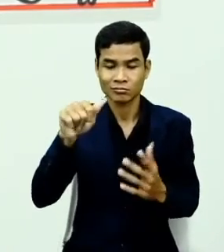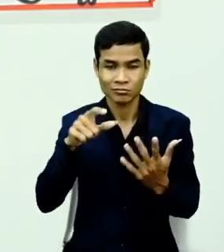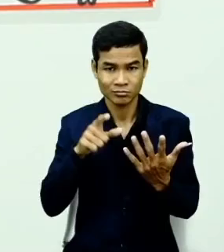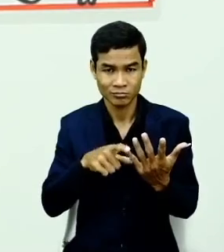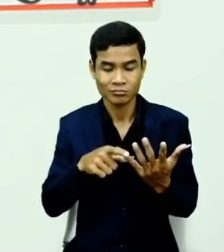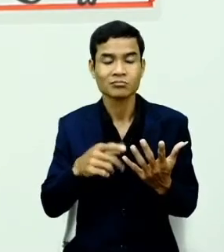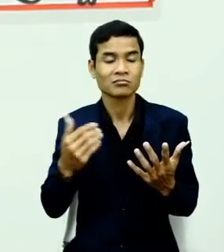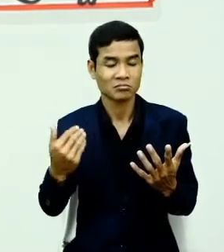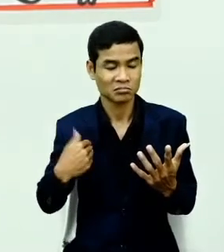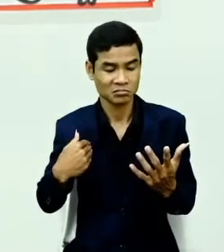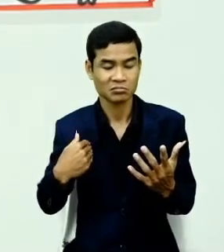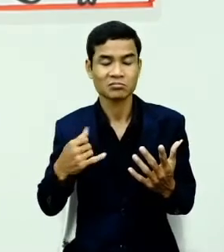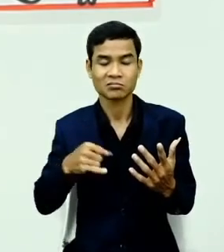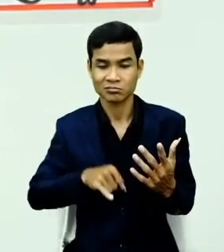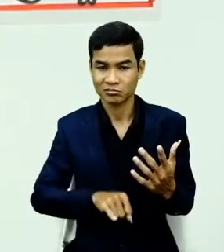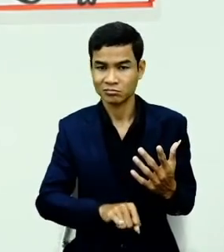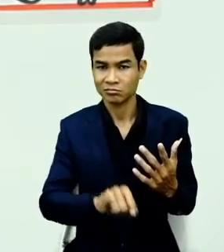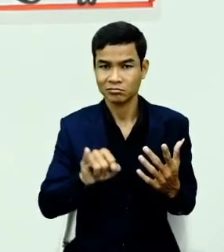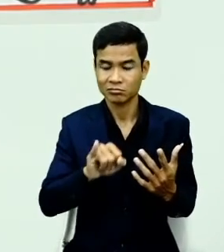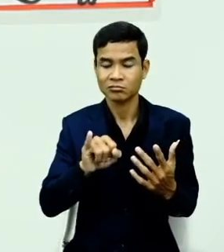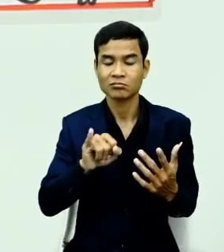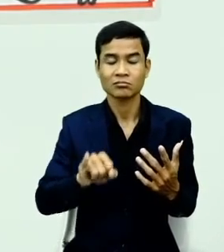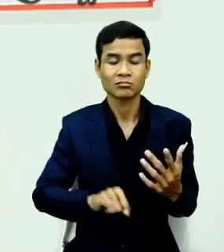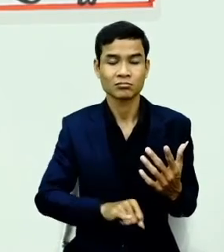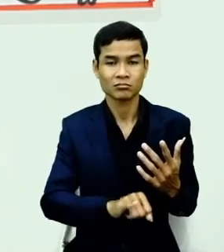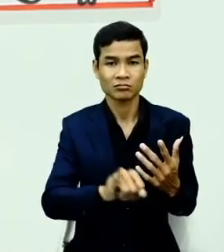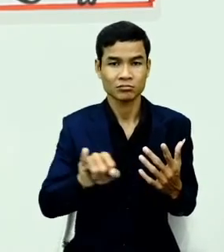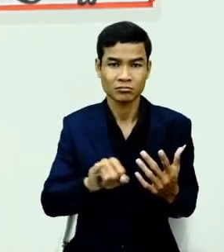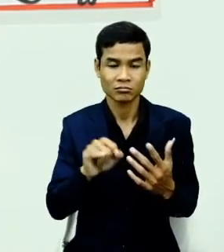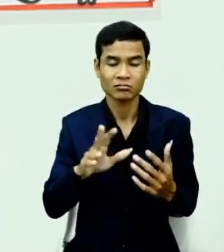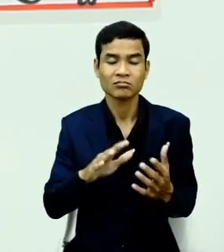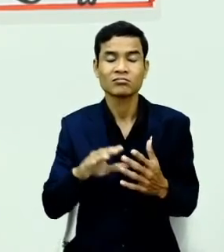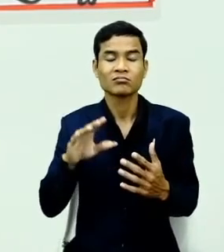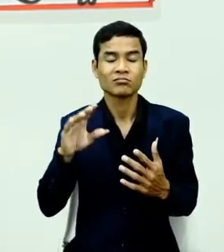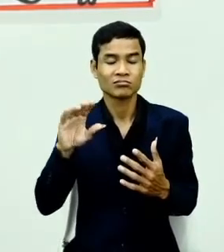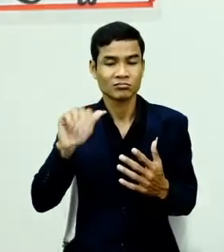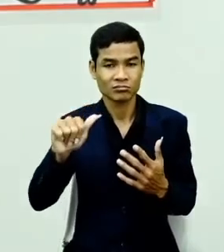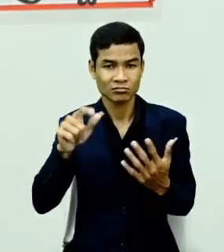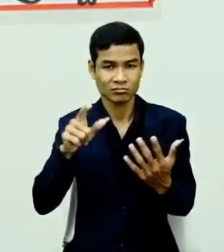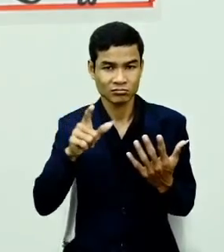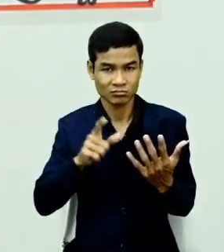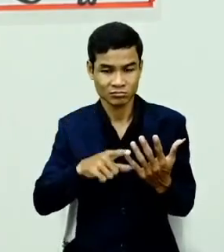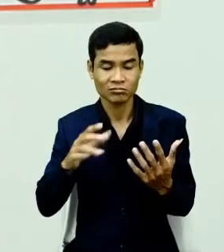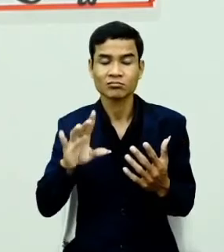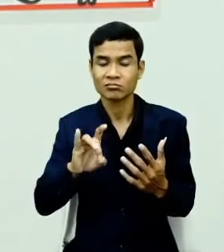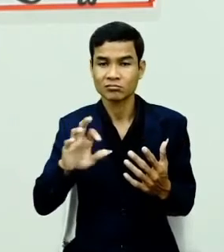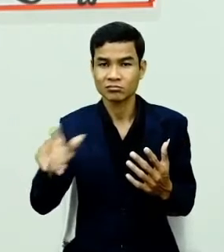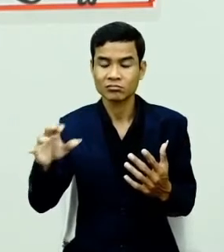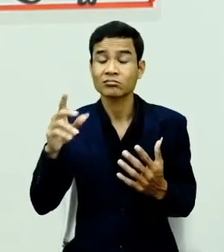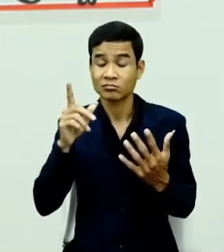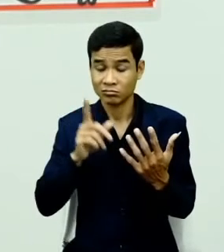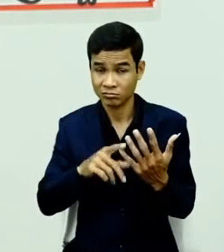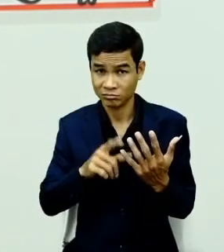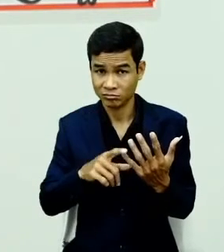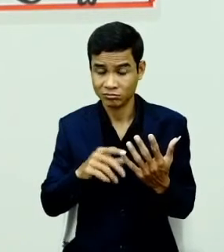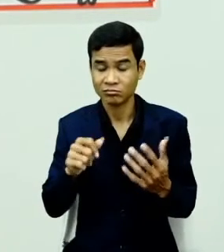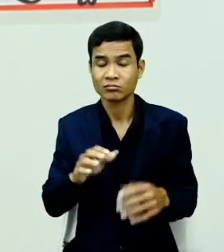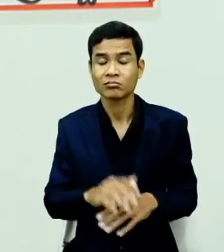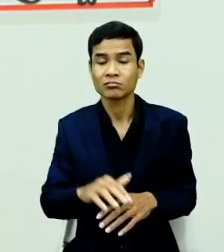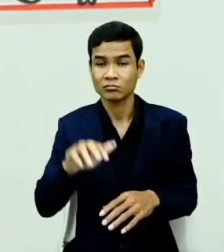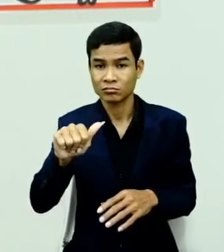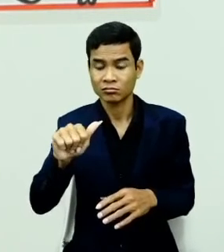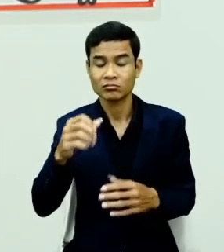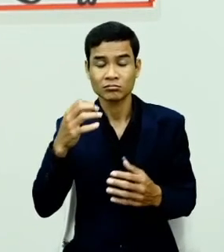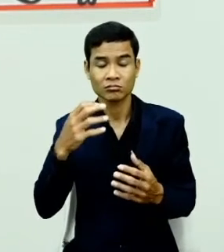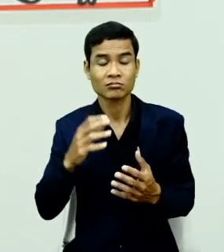អៅហើយតាខ្វះព្យាងអ្វីចាគឺជាព្យាងញីដូច្នេះកូនត្រូវសរសេរព្យាងញីចា